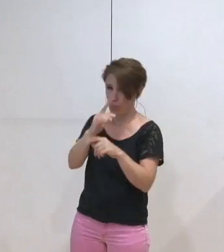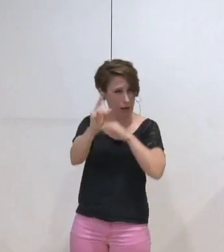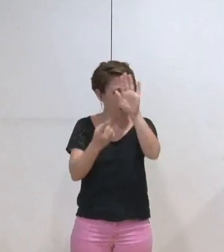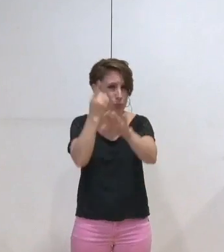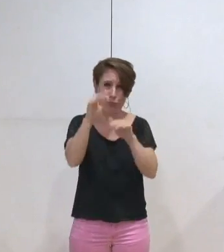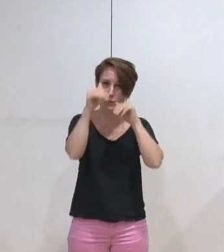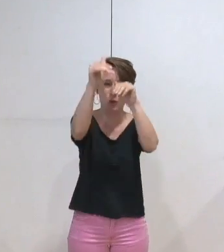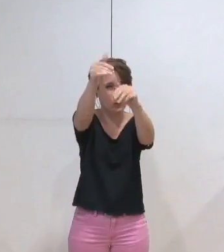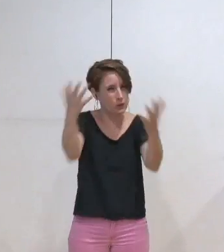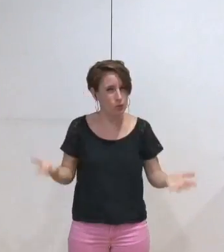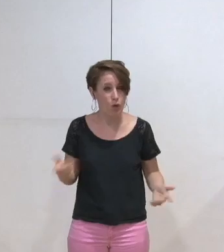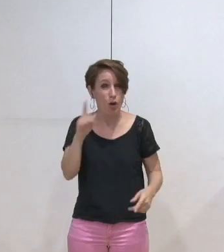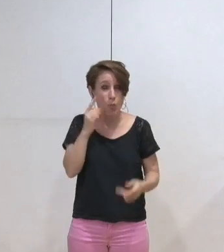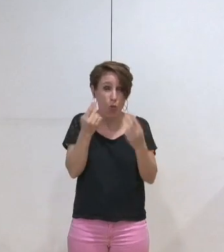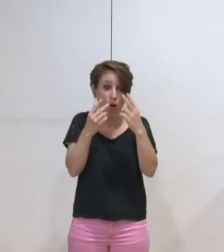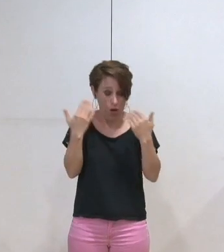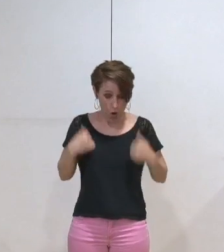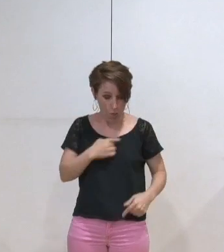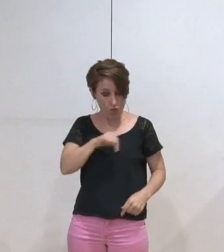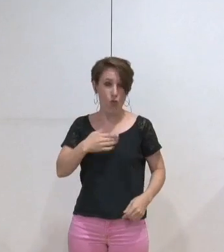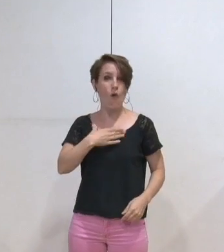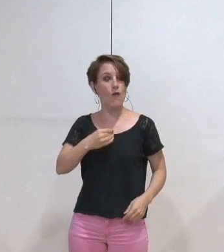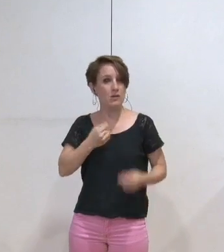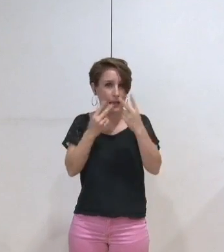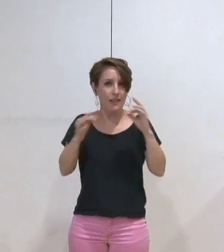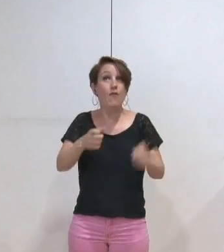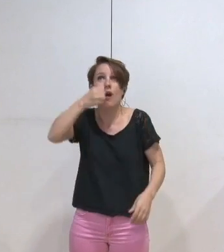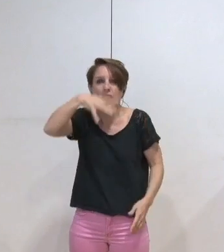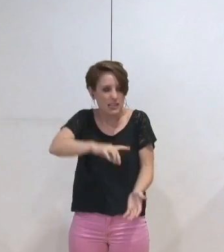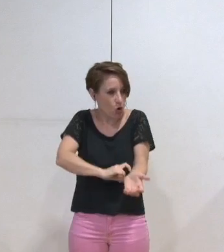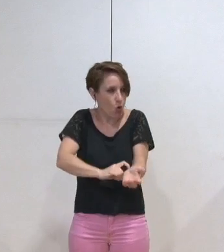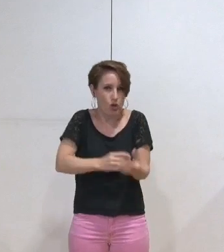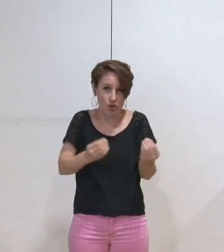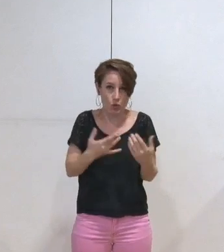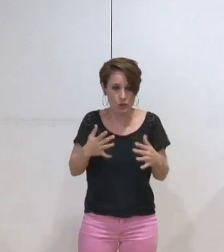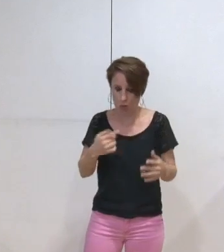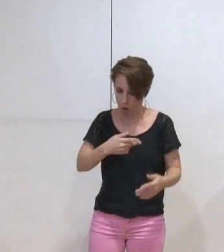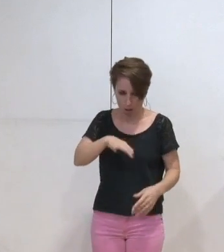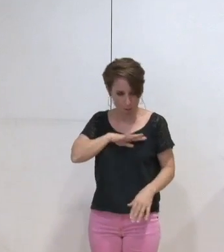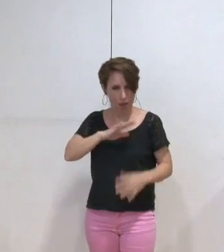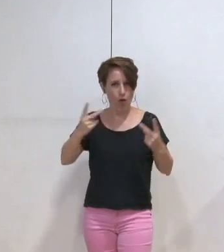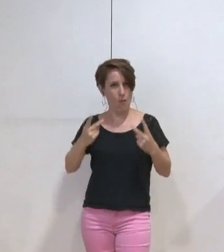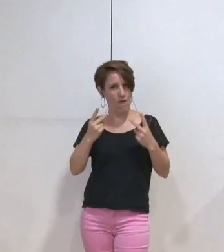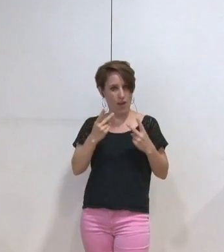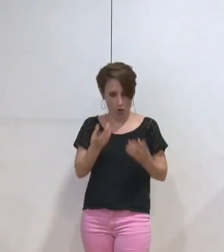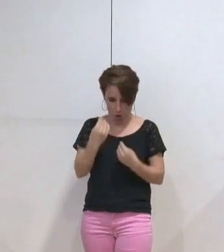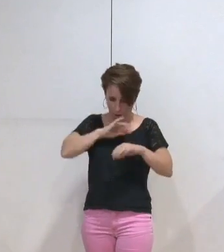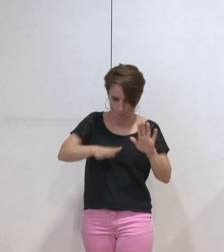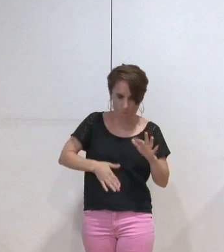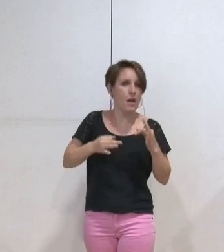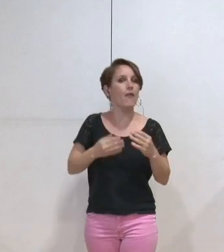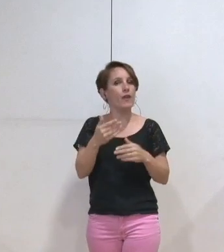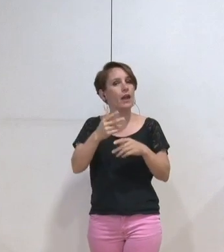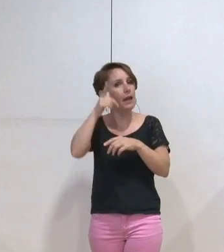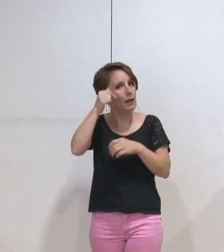non pas par son sang mais par son adhésion aux valeurs politiques et philosophiques qui ont présidé à la fondation de notre République en 1789 c'est la